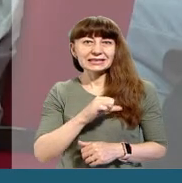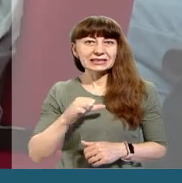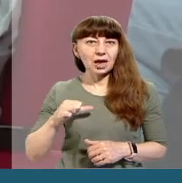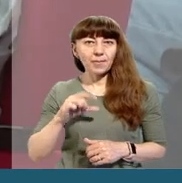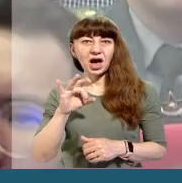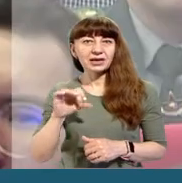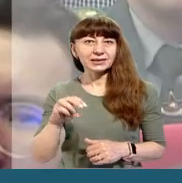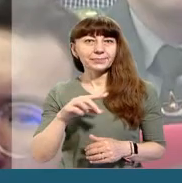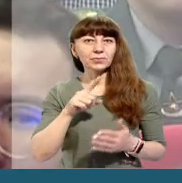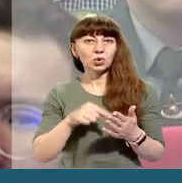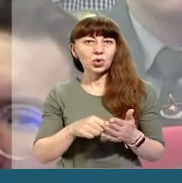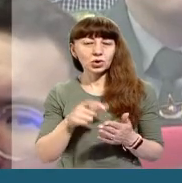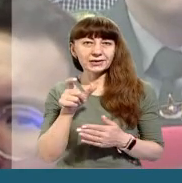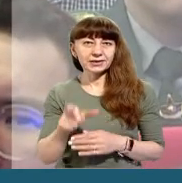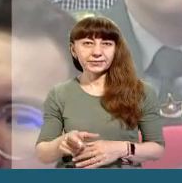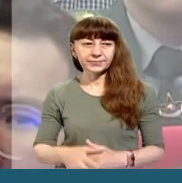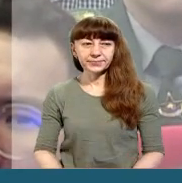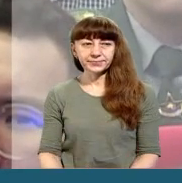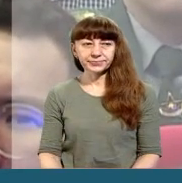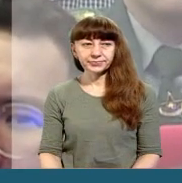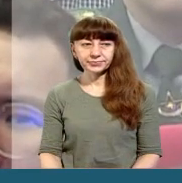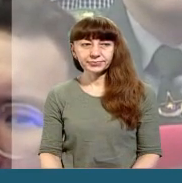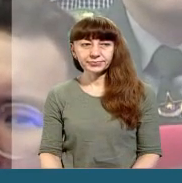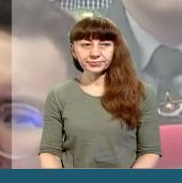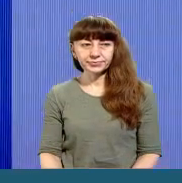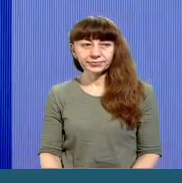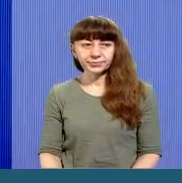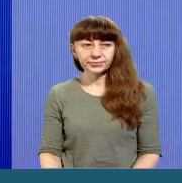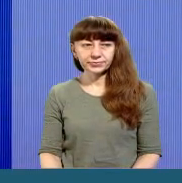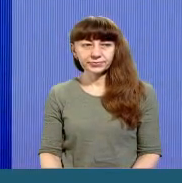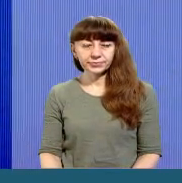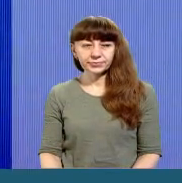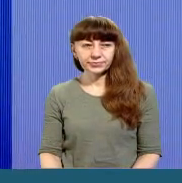ықыласына бөленген жандар қандай кезде болмасын өскелең буынға үлгі.